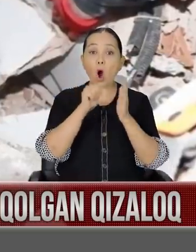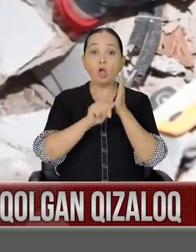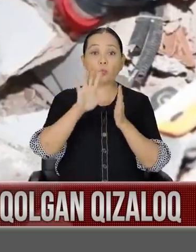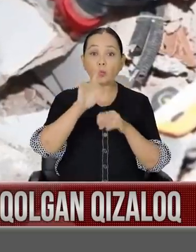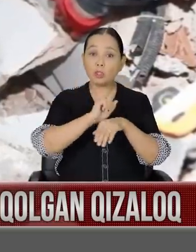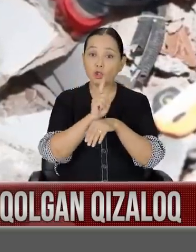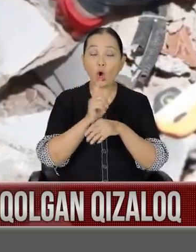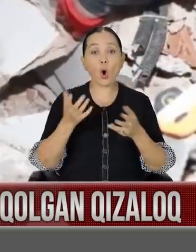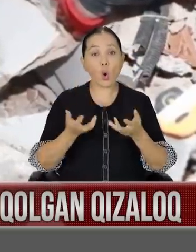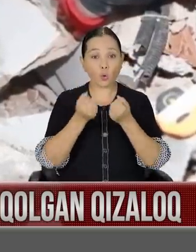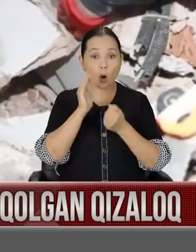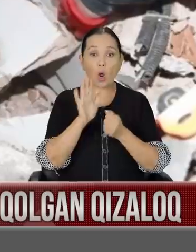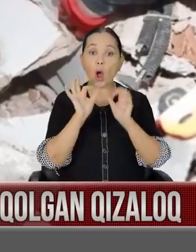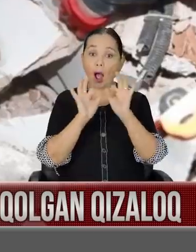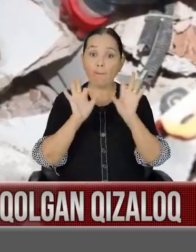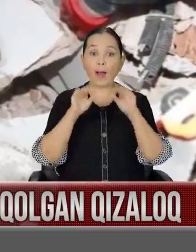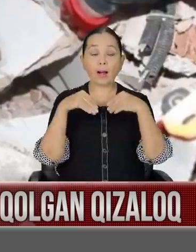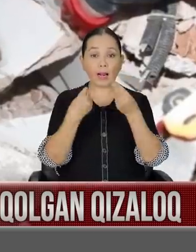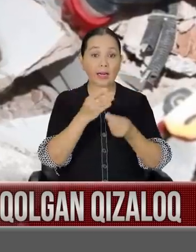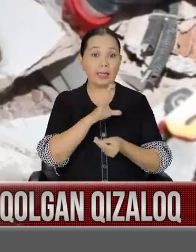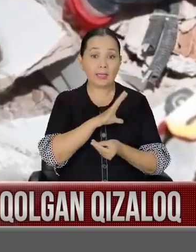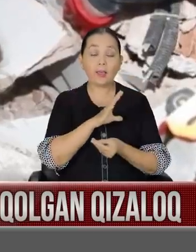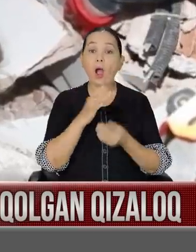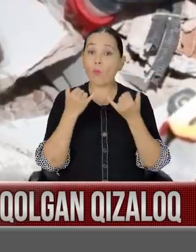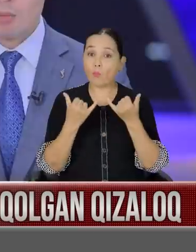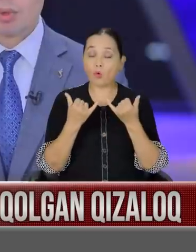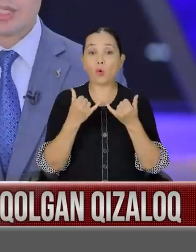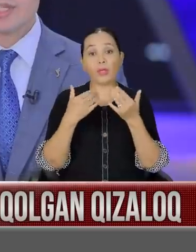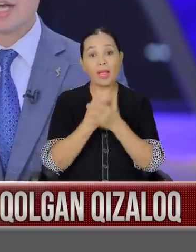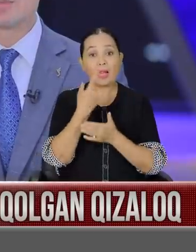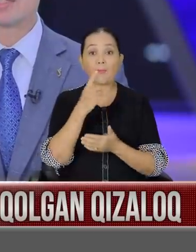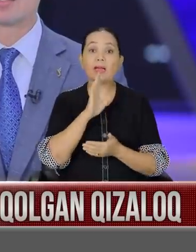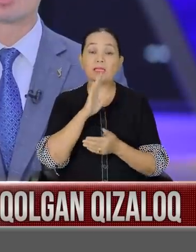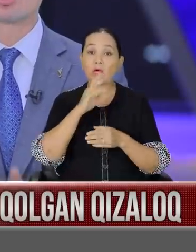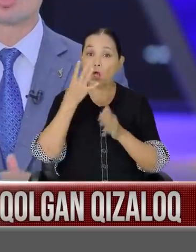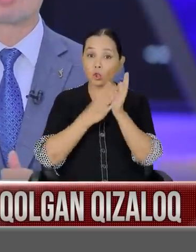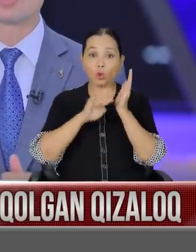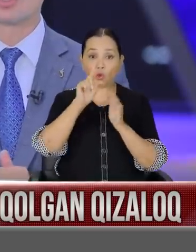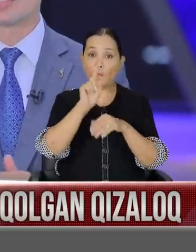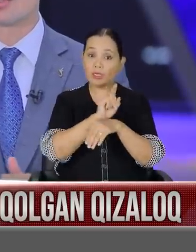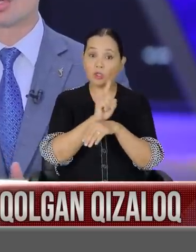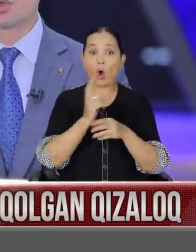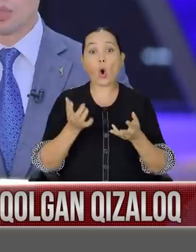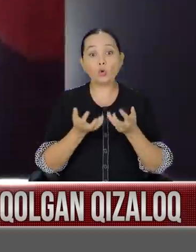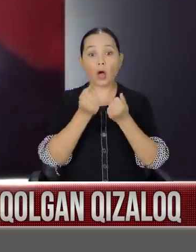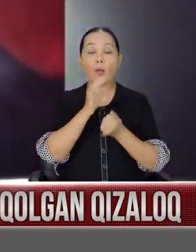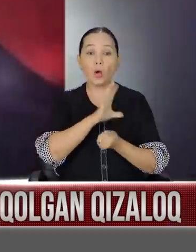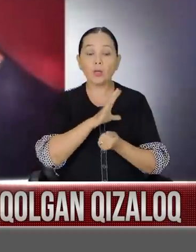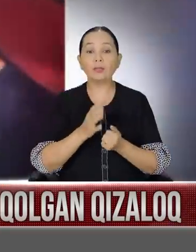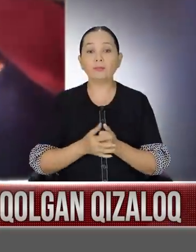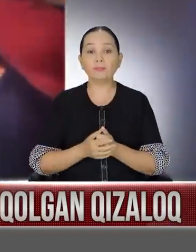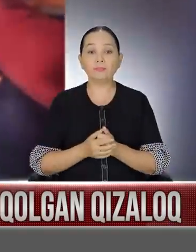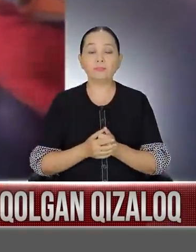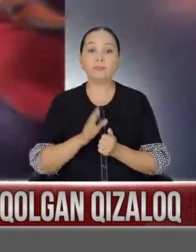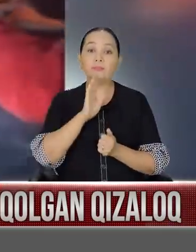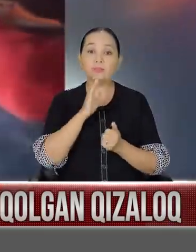qizaloq 65 soatdan so'ng qutqarib olingani haqida xabar qilingan edi. Bugun esa yana bir qizaloq 91 soatdan so'ng qutqarib olindi.